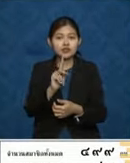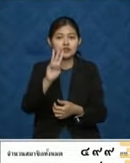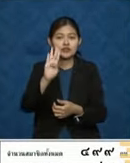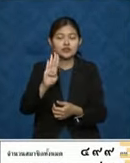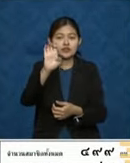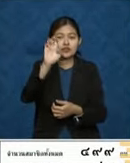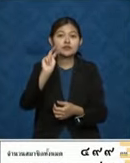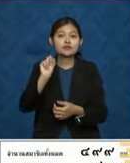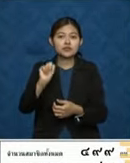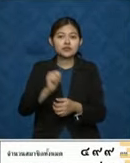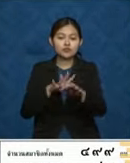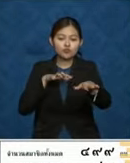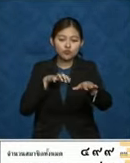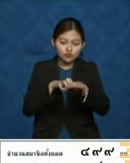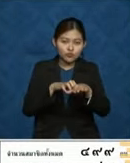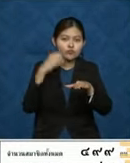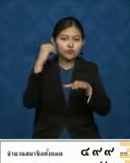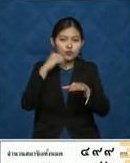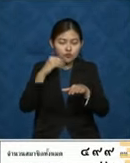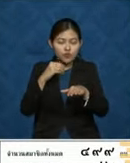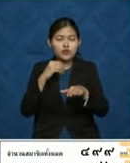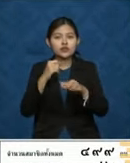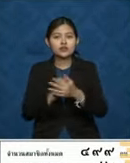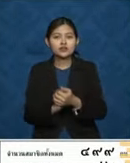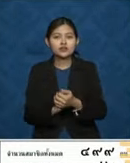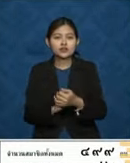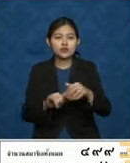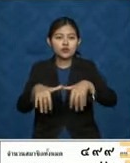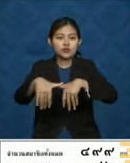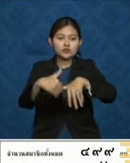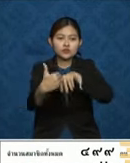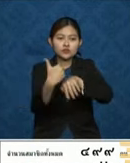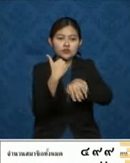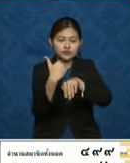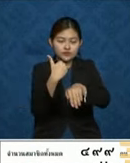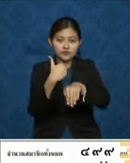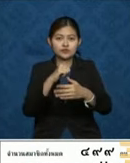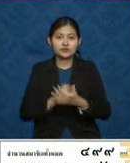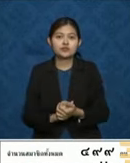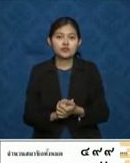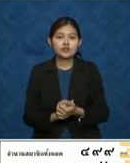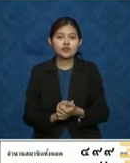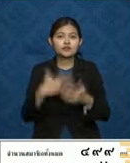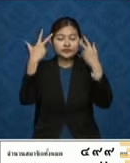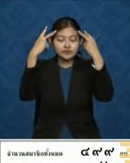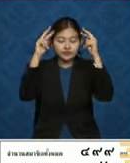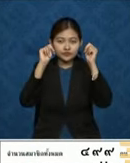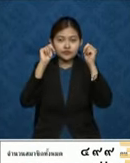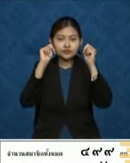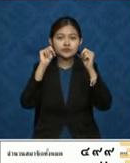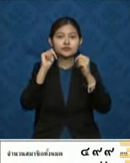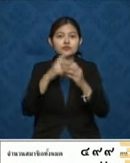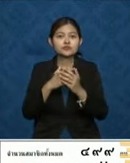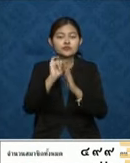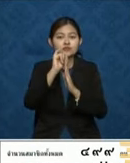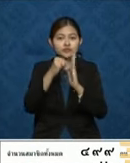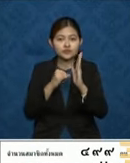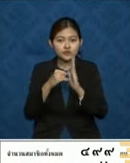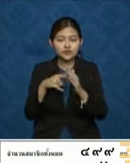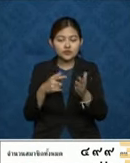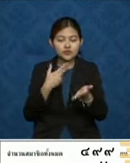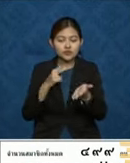ในได้เกิดอุบัติเหตุบ่อยครั้งเป็นอันตรายต่อประชาชนสัญจรไปรมานะครับท่านนายกมนตรีได้ทำหนังสือไปยังแขวนการทางหลวง